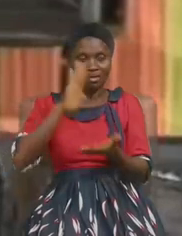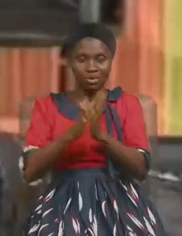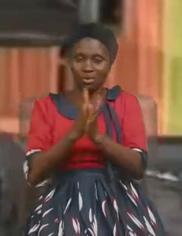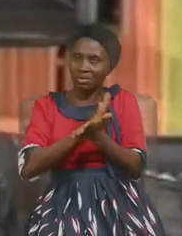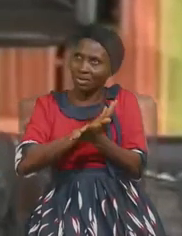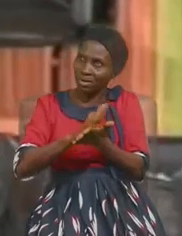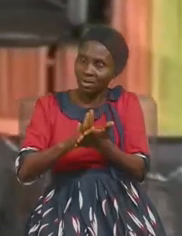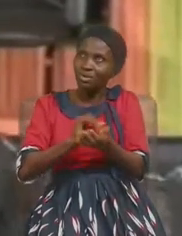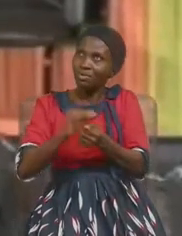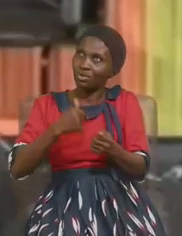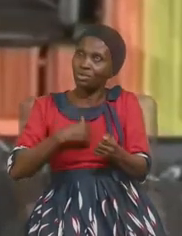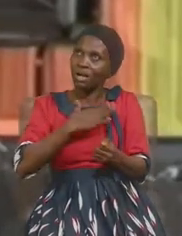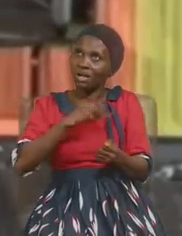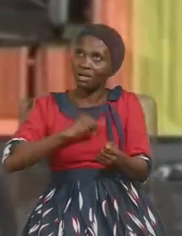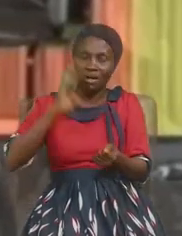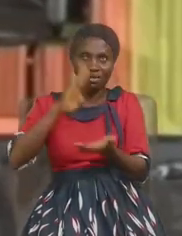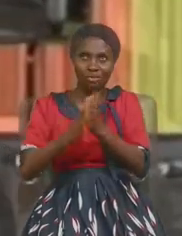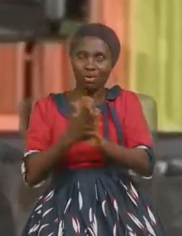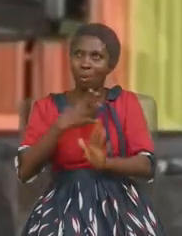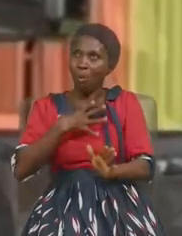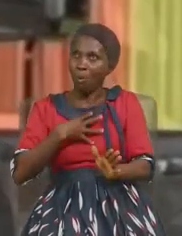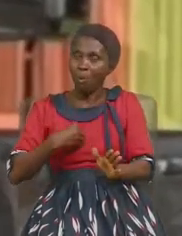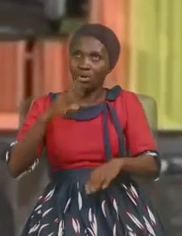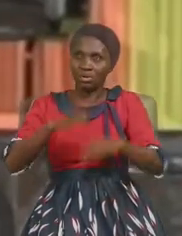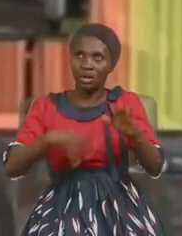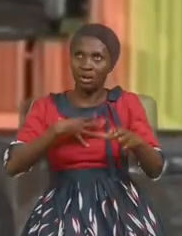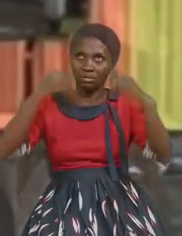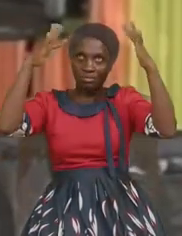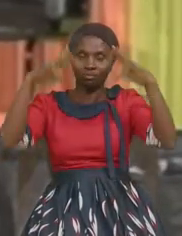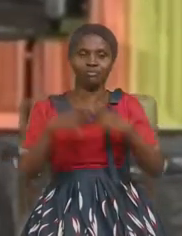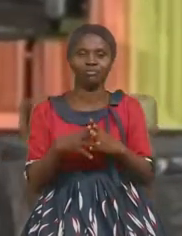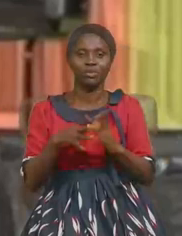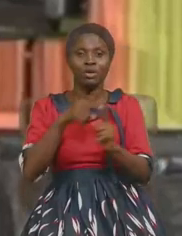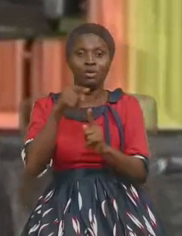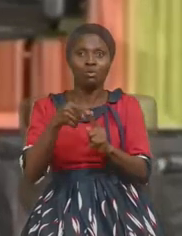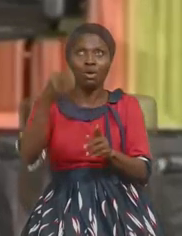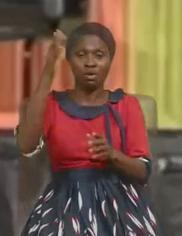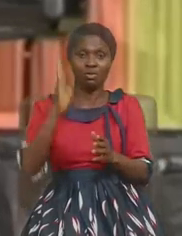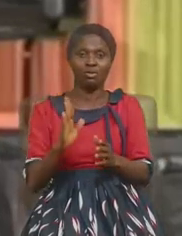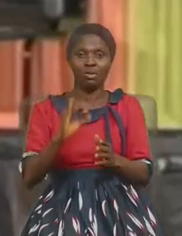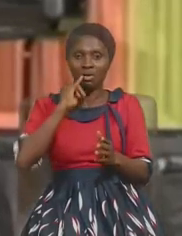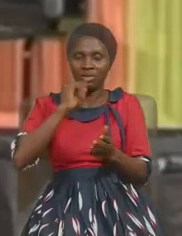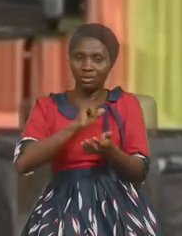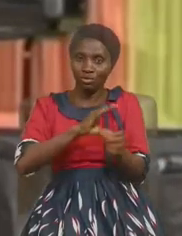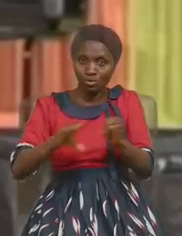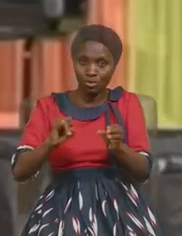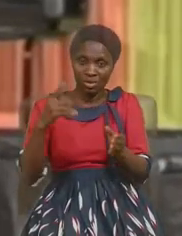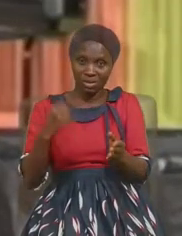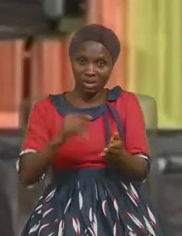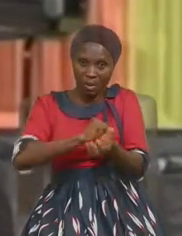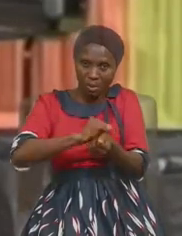blanc que la neige. Quand Dieu fait la purge, quand